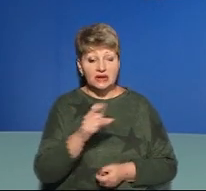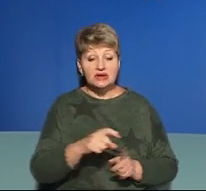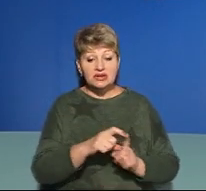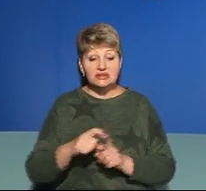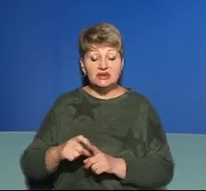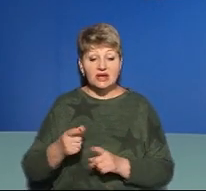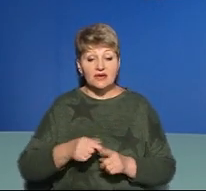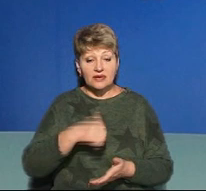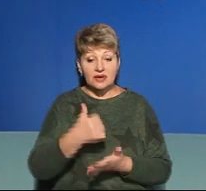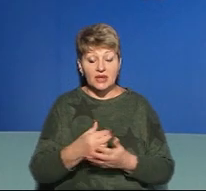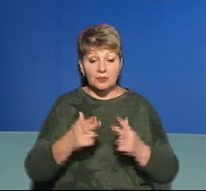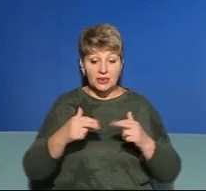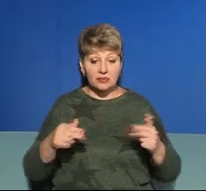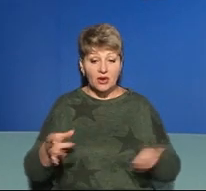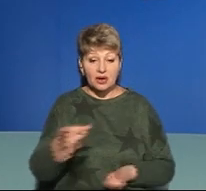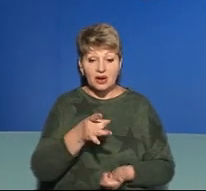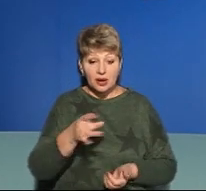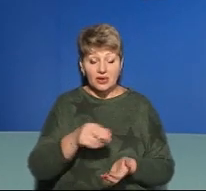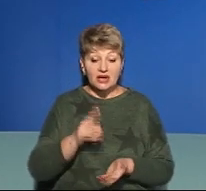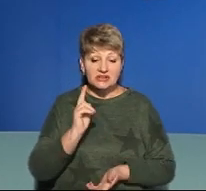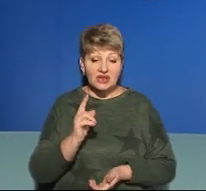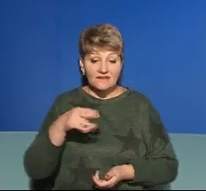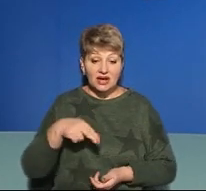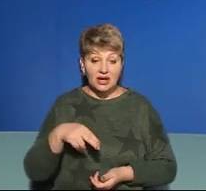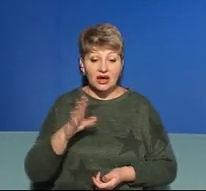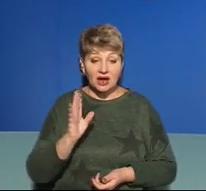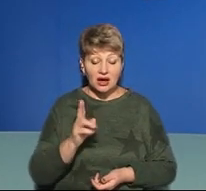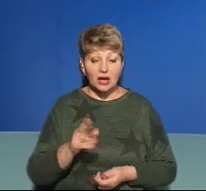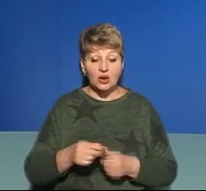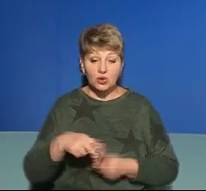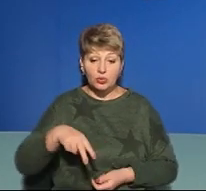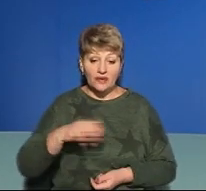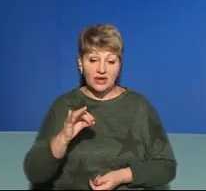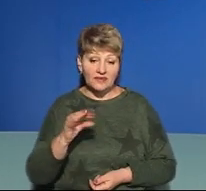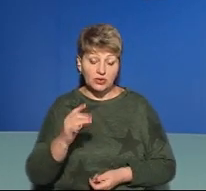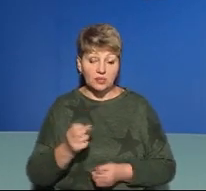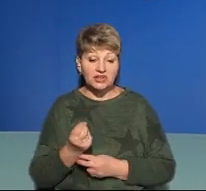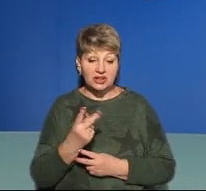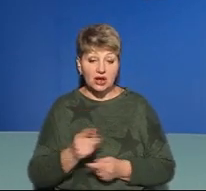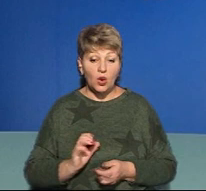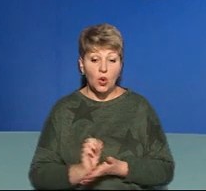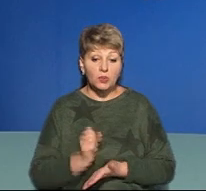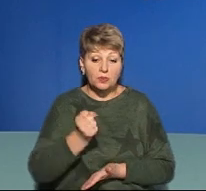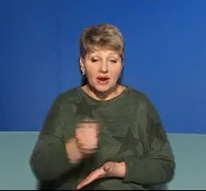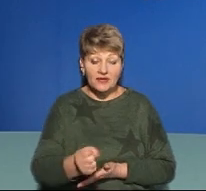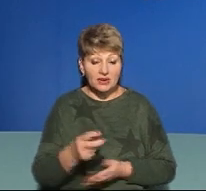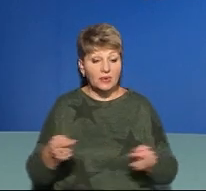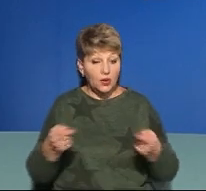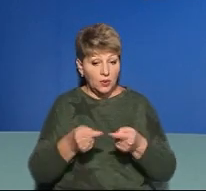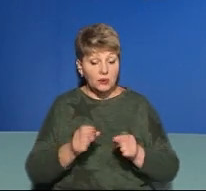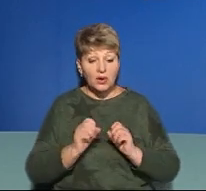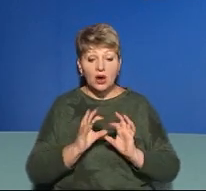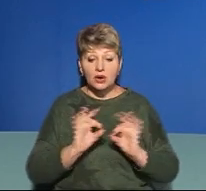голови Придніпровської районної у місті Черкаси ТВК Любові Івановської, 13 відправили на уточнення. Як розповів